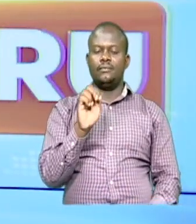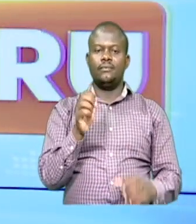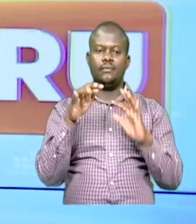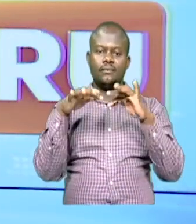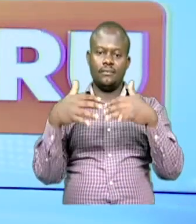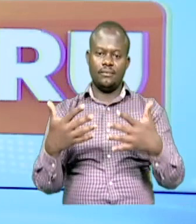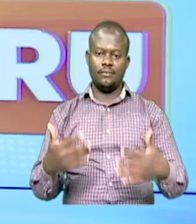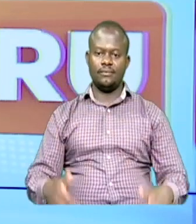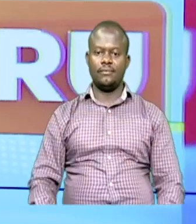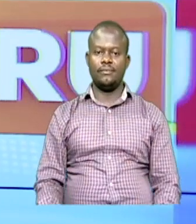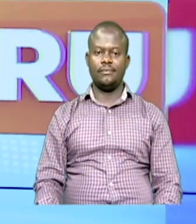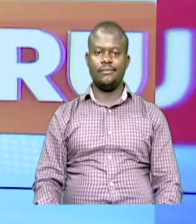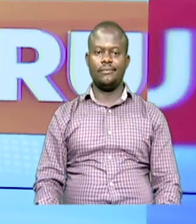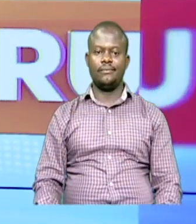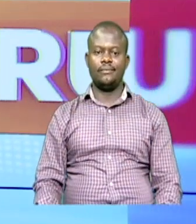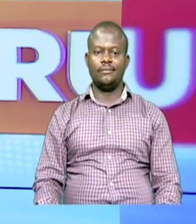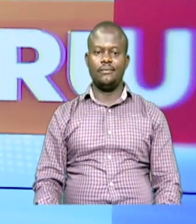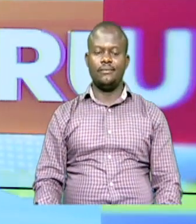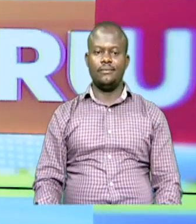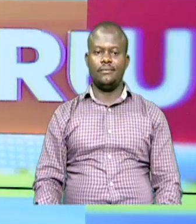bite?